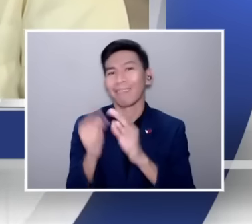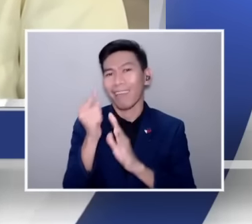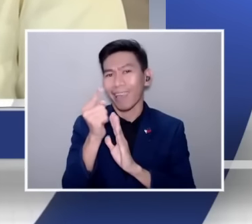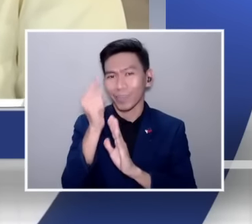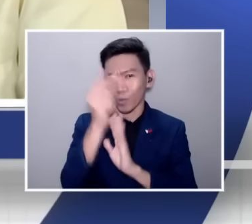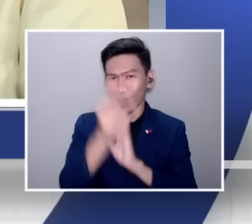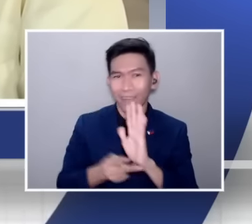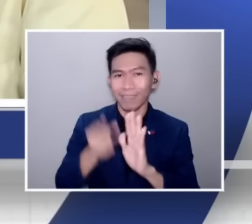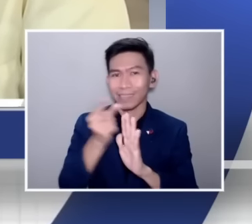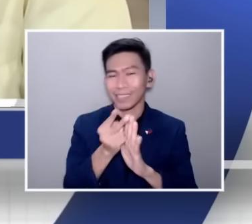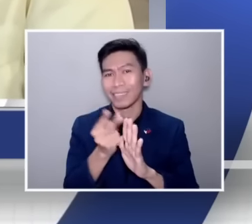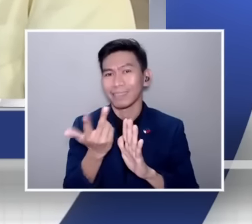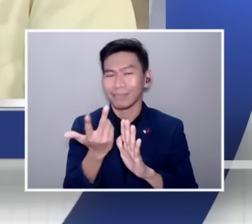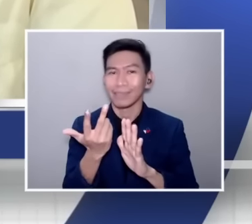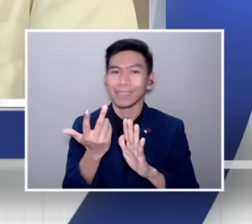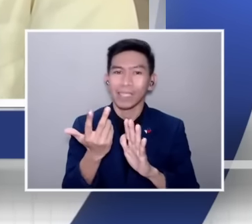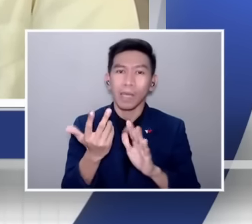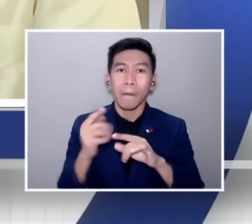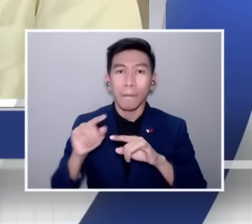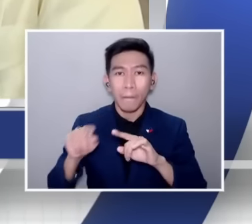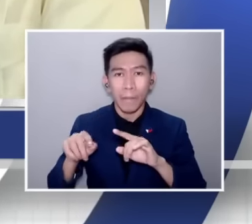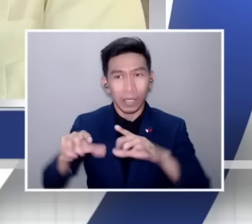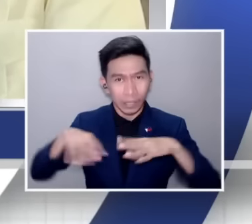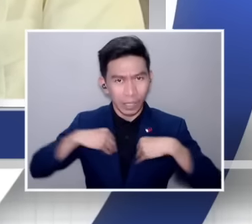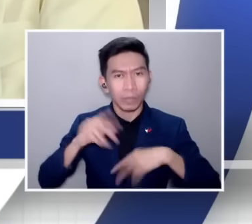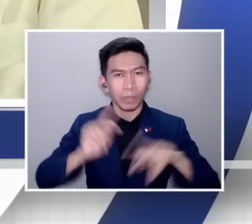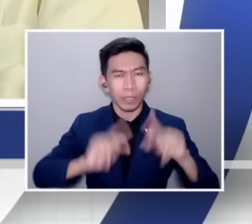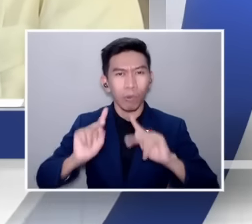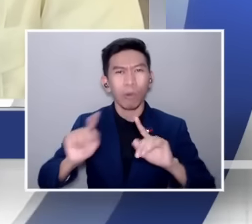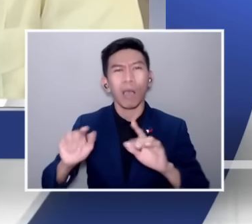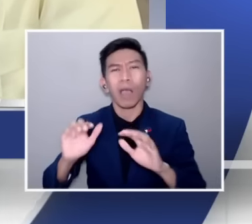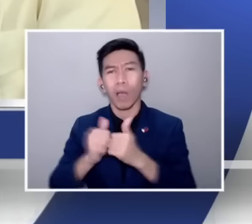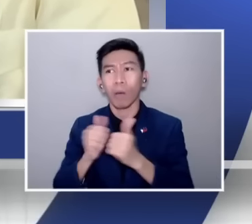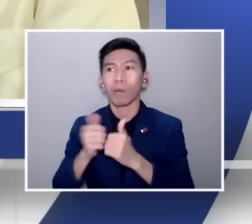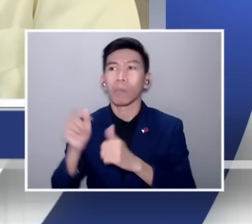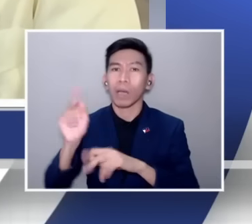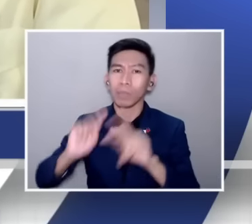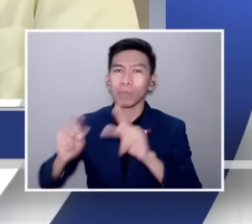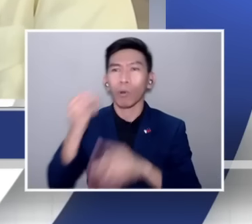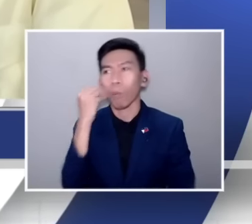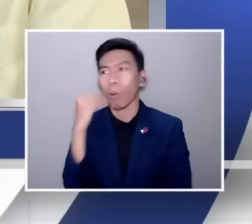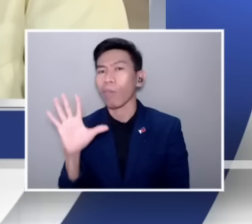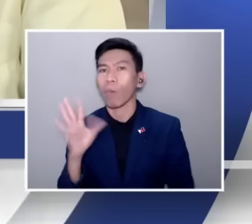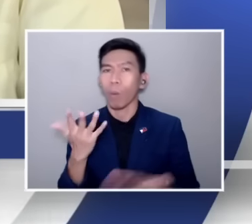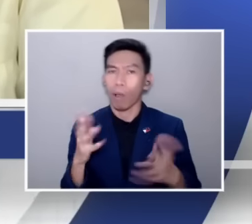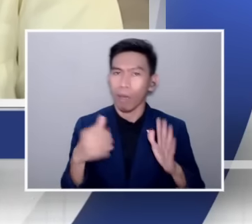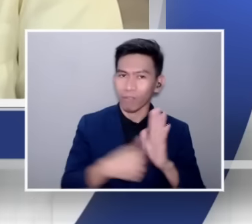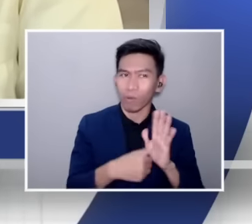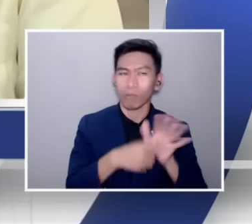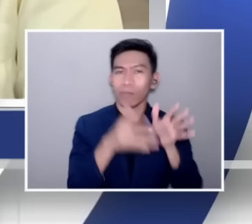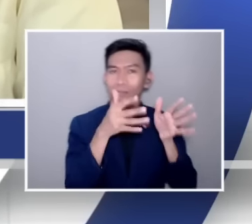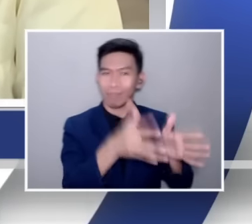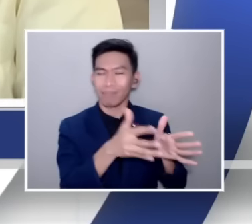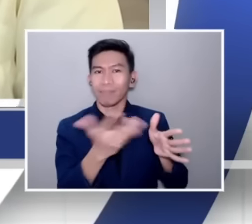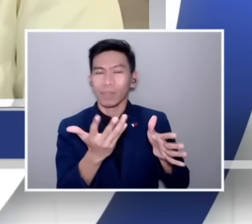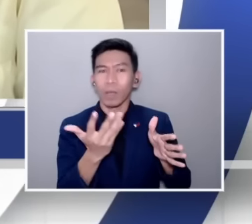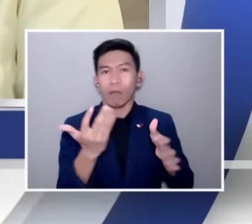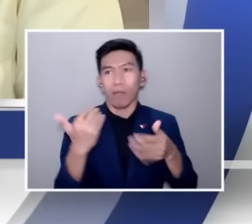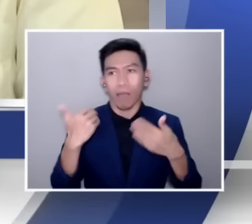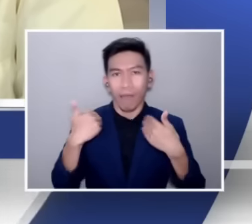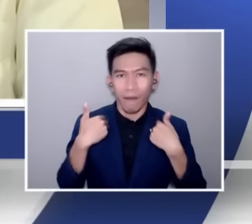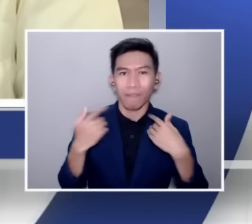naman yung mga na-disenfranchise na mga butante? May mga trabaho pa na kailangang habulin,